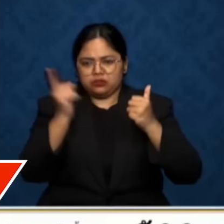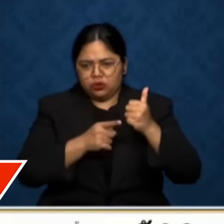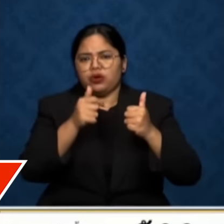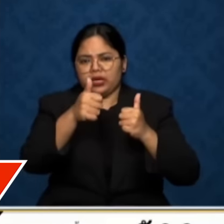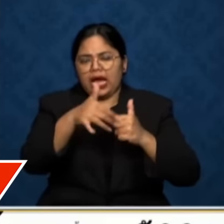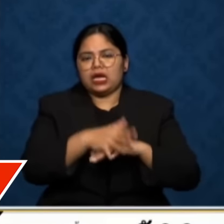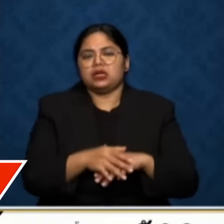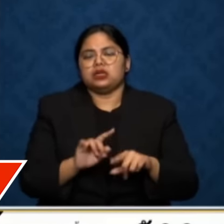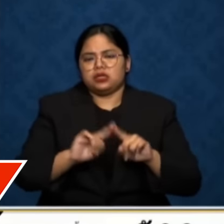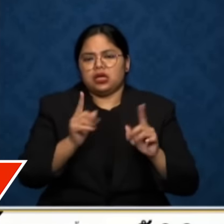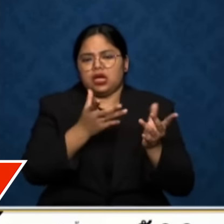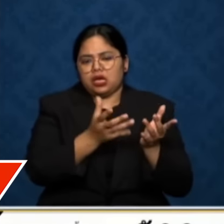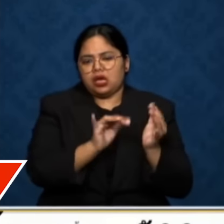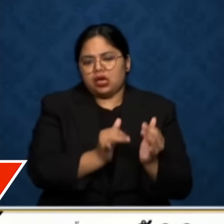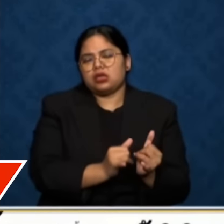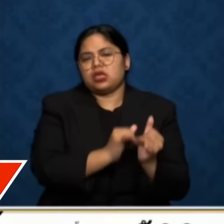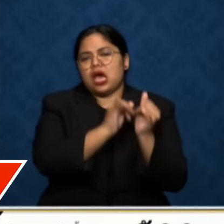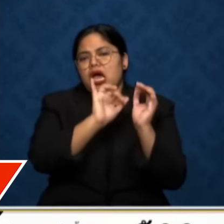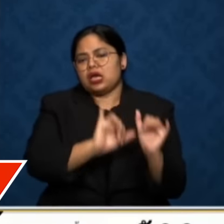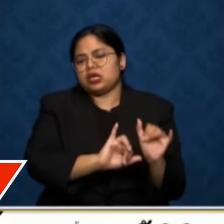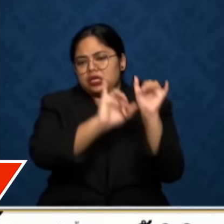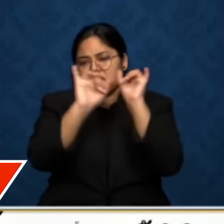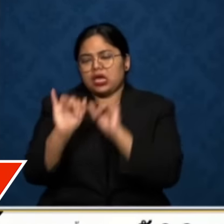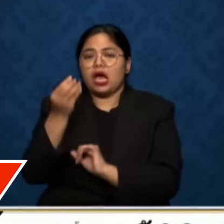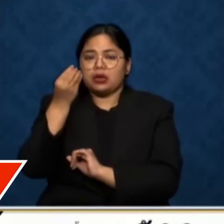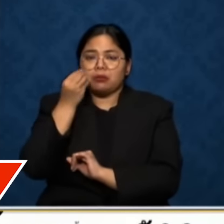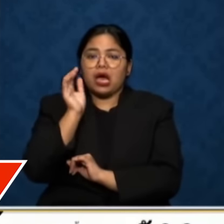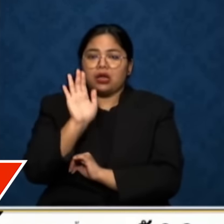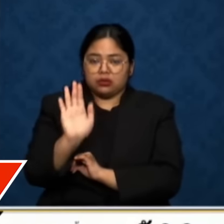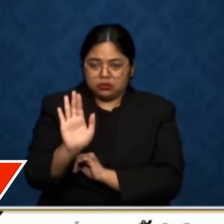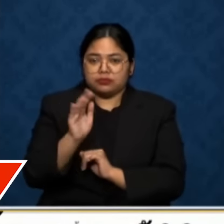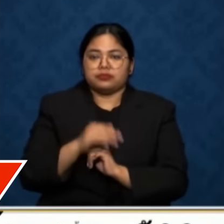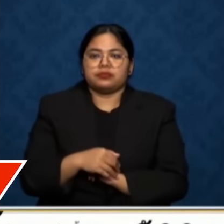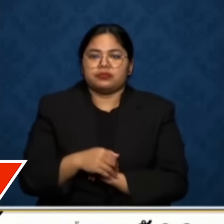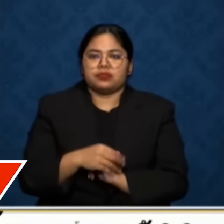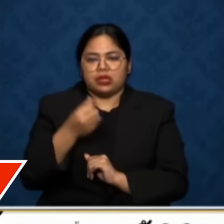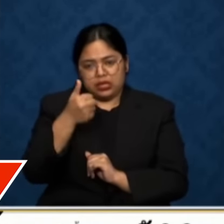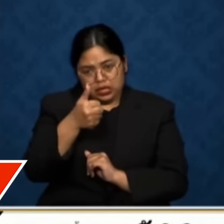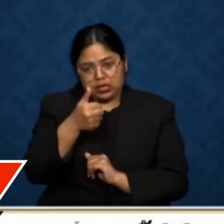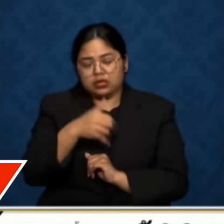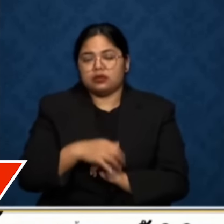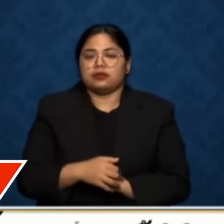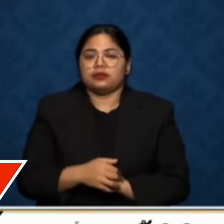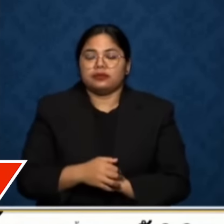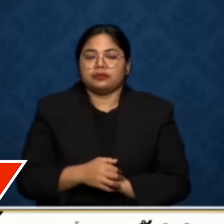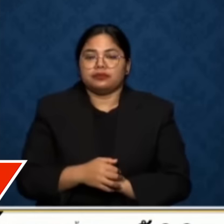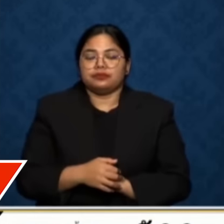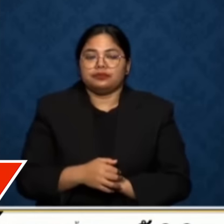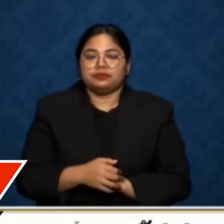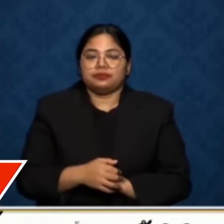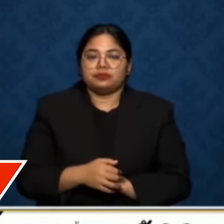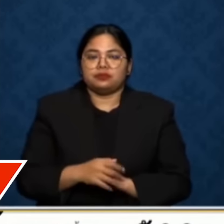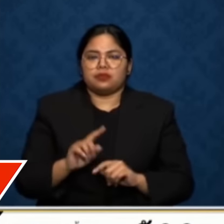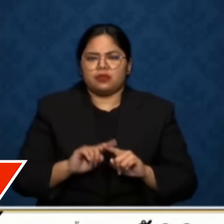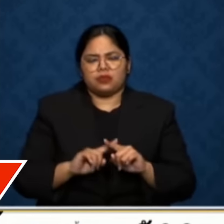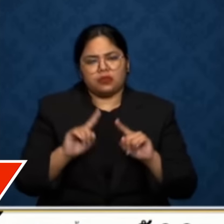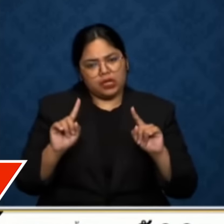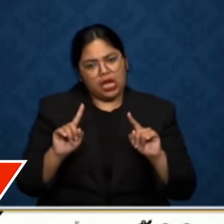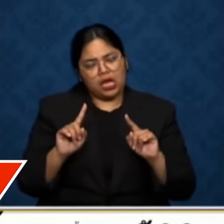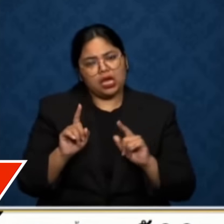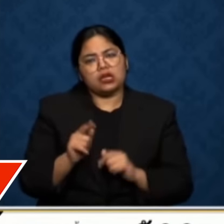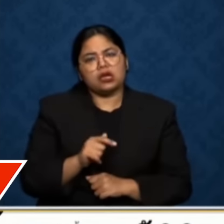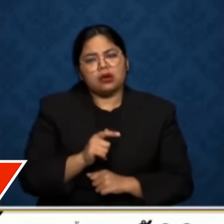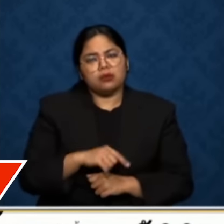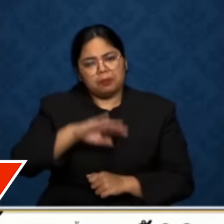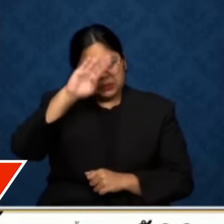าผู้ป่วยเหล่านี้กลับไปอยู่บ้านดีมากๆผู้สูงอายุเหล่านี้ที่ช่วยตัวเองไม่ได้กลับไปอยู่บ้านดีมากๆแต่อันนี้สมดังเจตนารมณ์หรือ